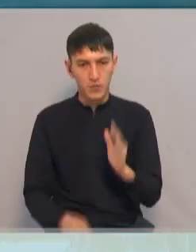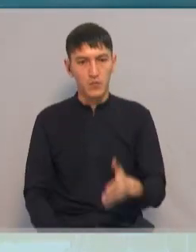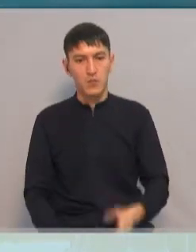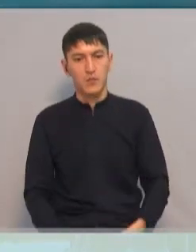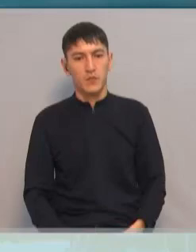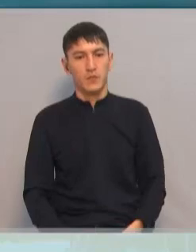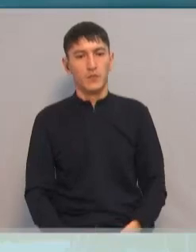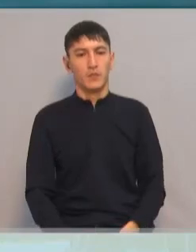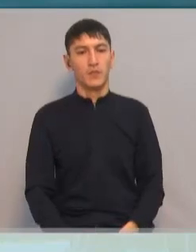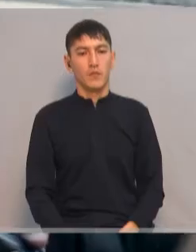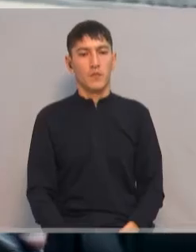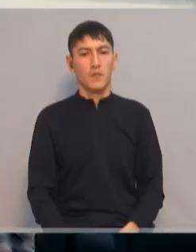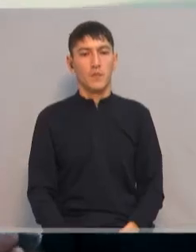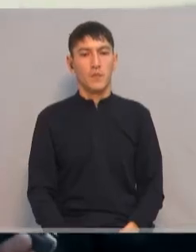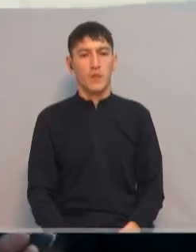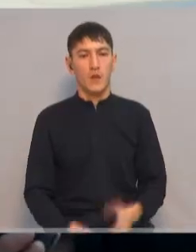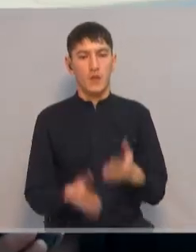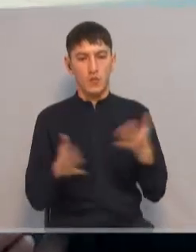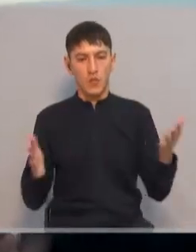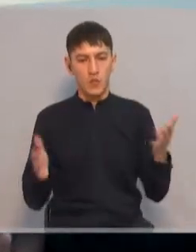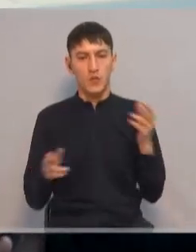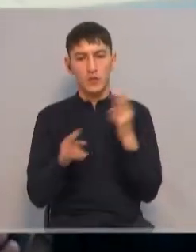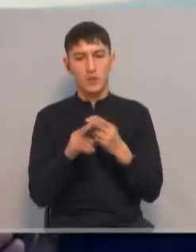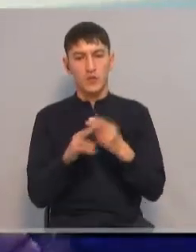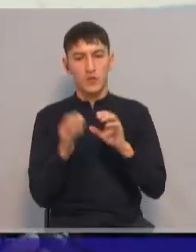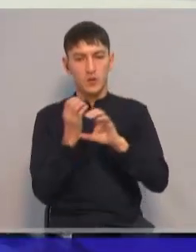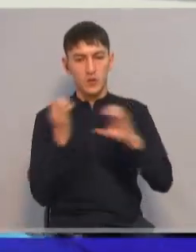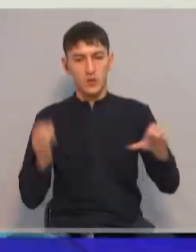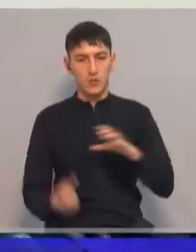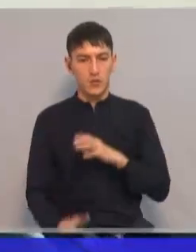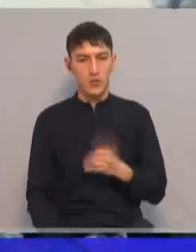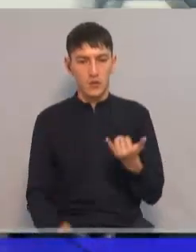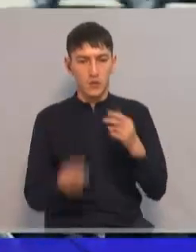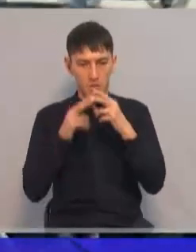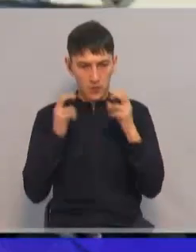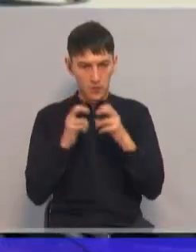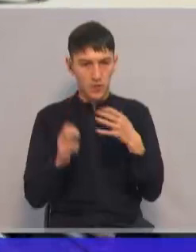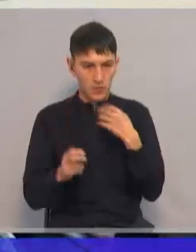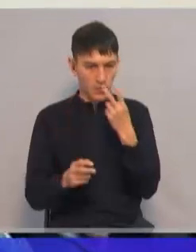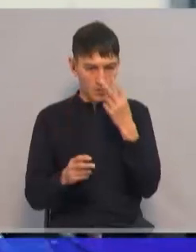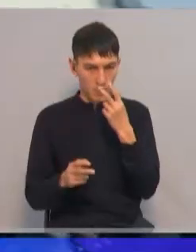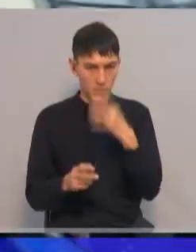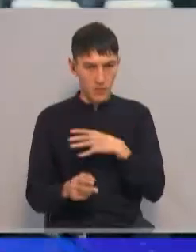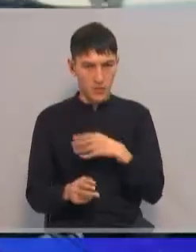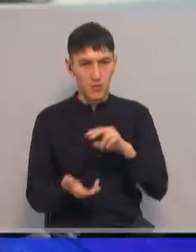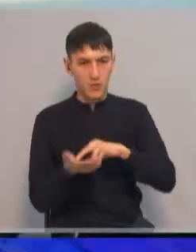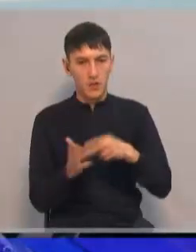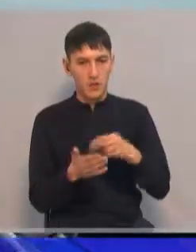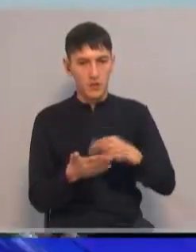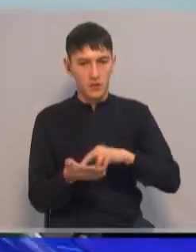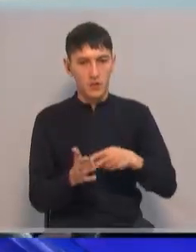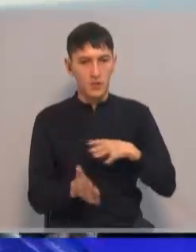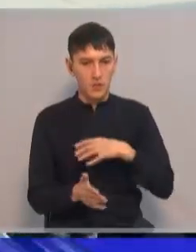берді. Үлкен-үлкен трубалар. Үлкен. Енді мұнан ашқаннан кейін бізде бұл проектте бұл